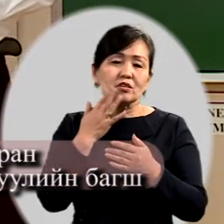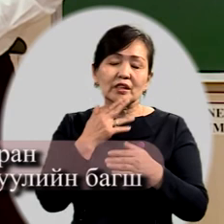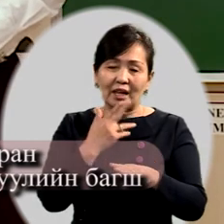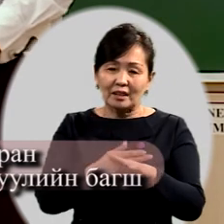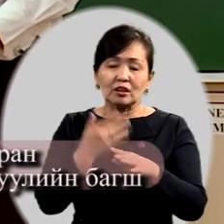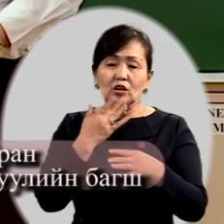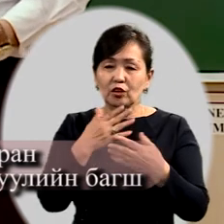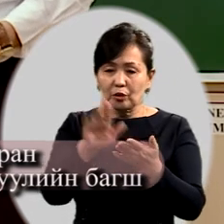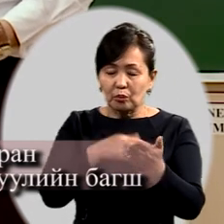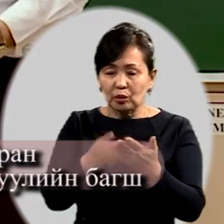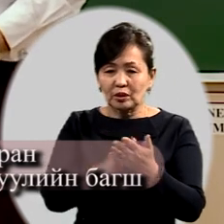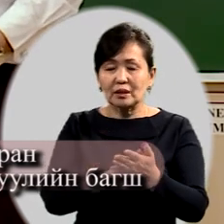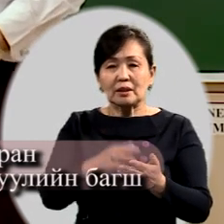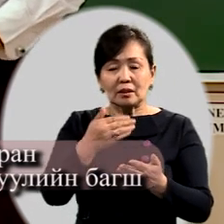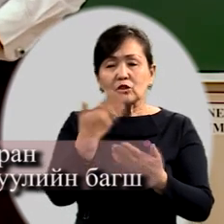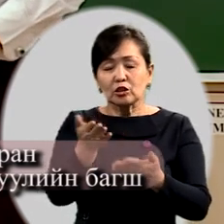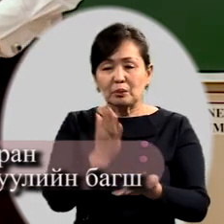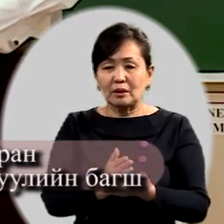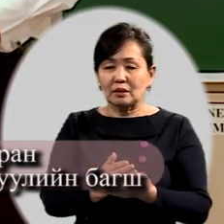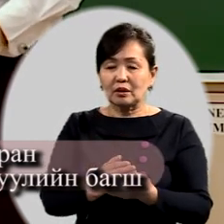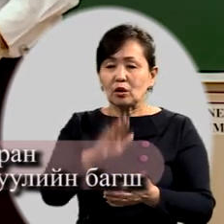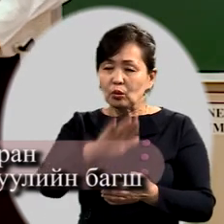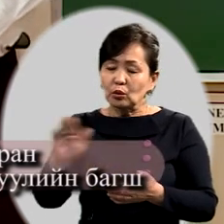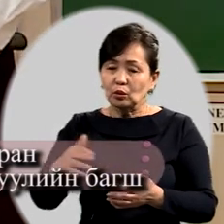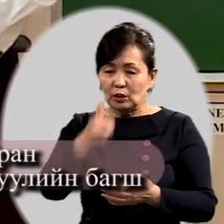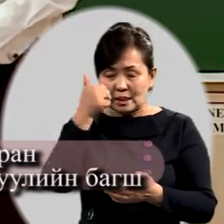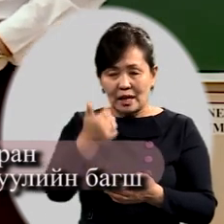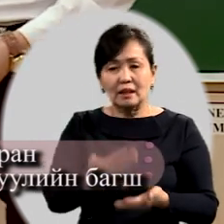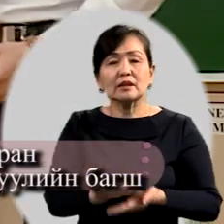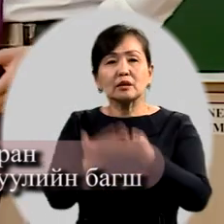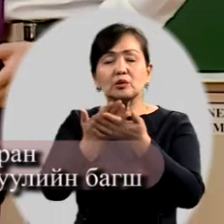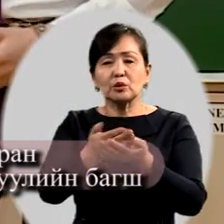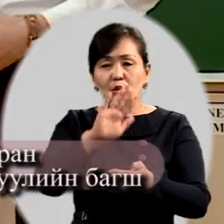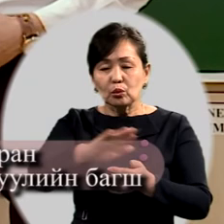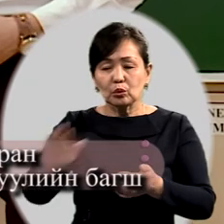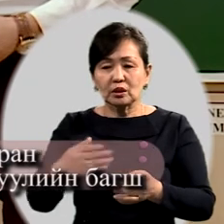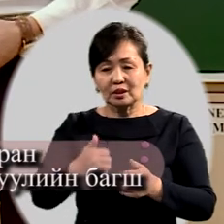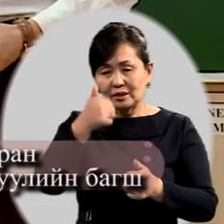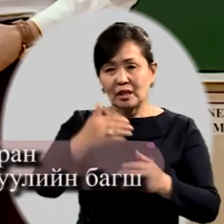Балаңызды қалай қолдасаңыз дәл солай дами түспек.